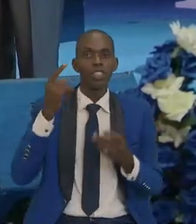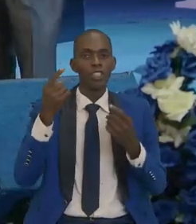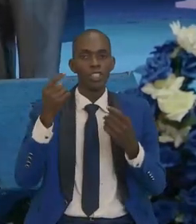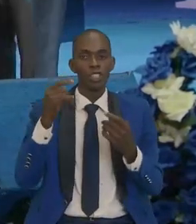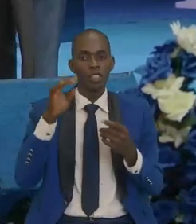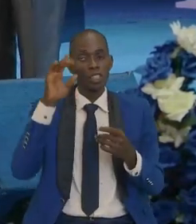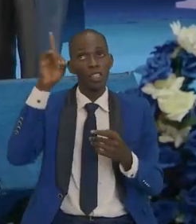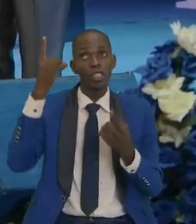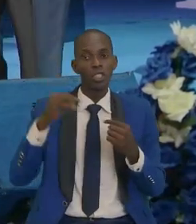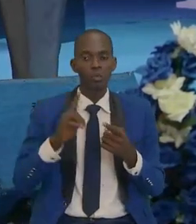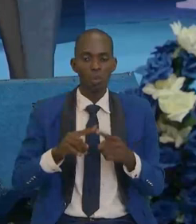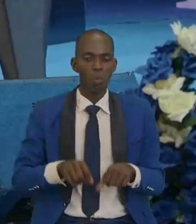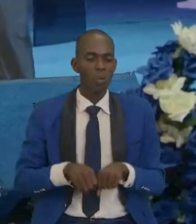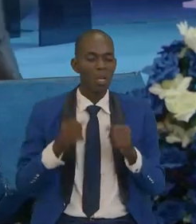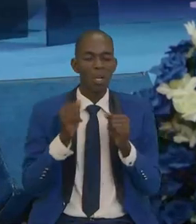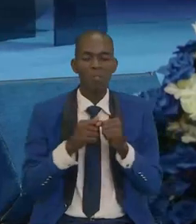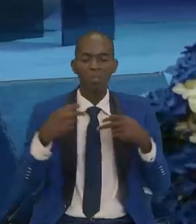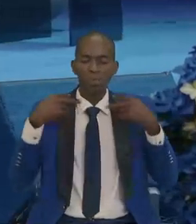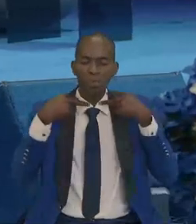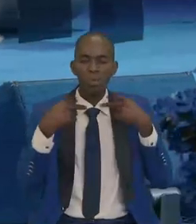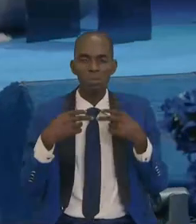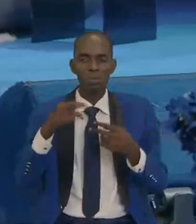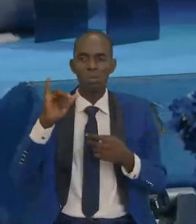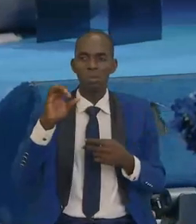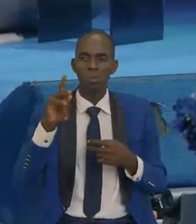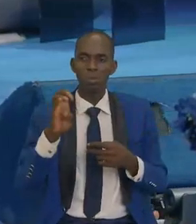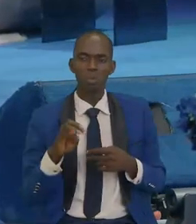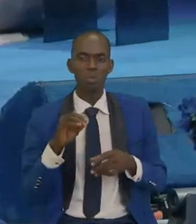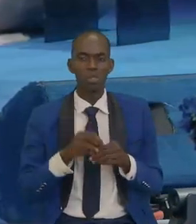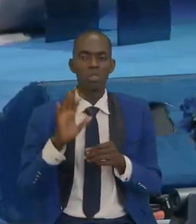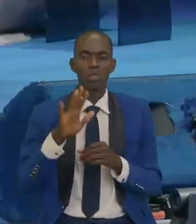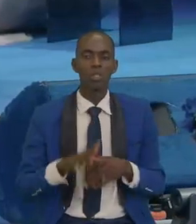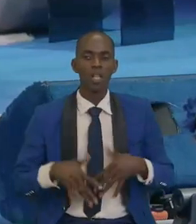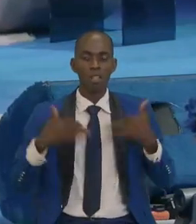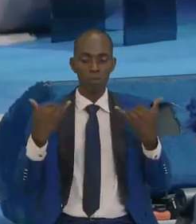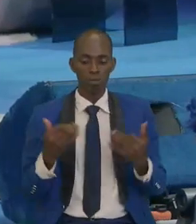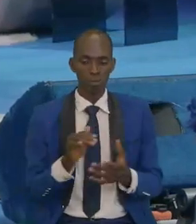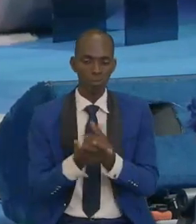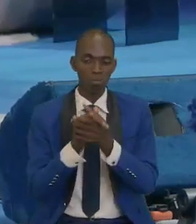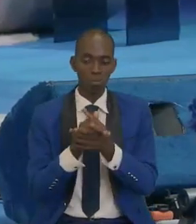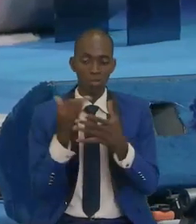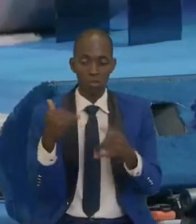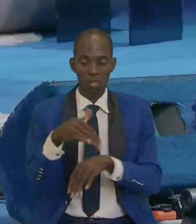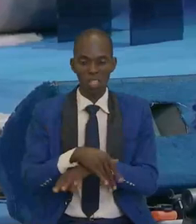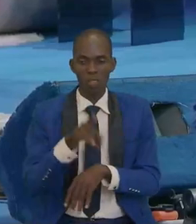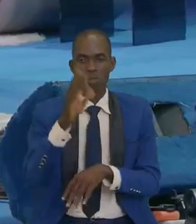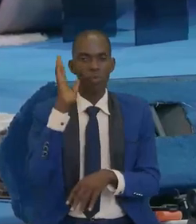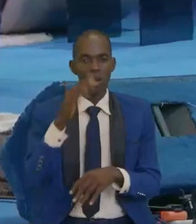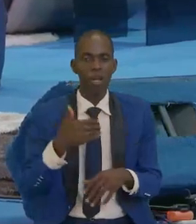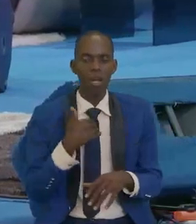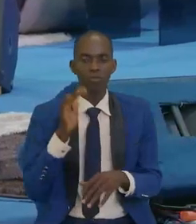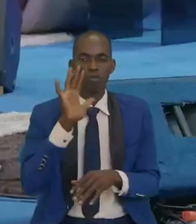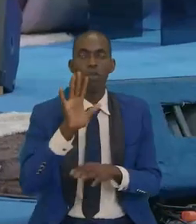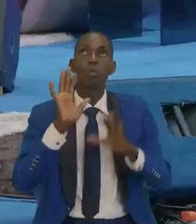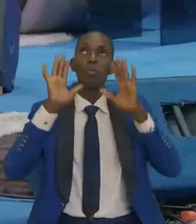Il est venu briser tout joug dans votre vie. Félicitations à vous. Ce soir, vous